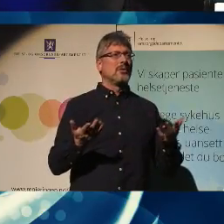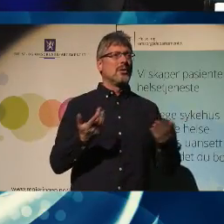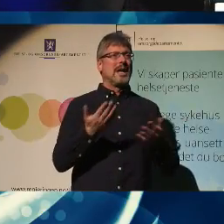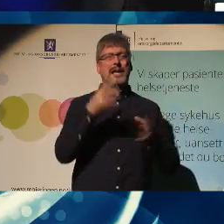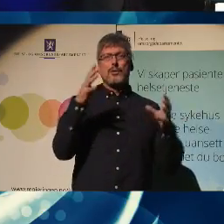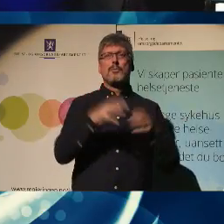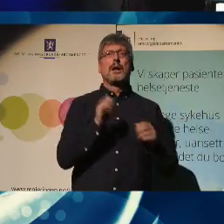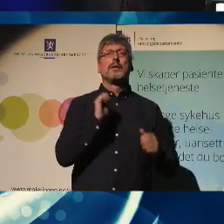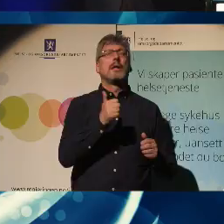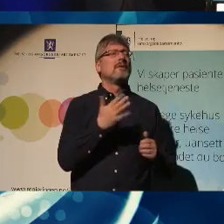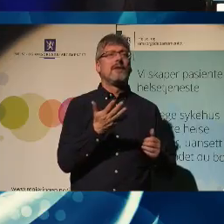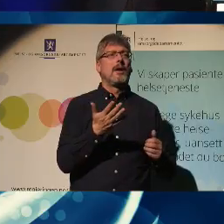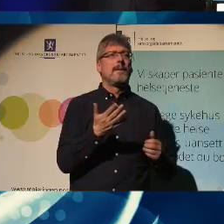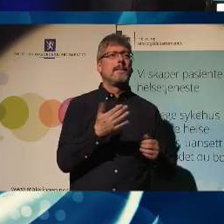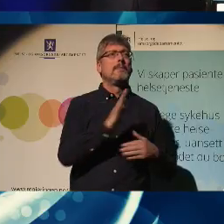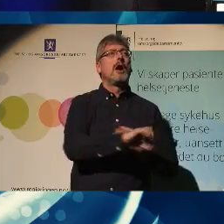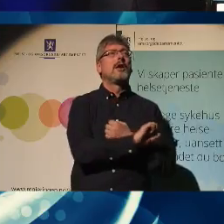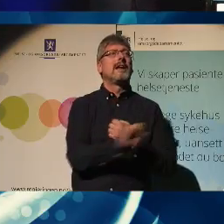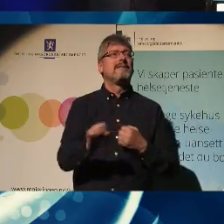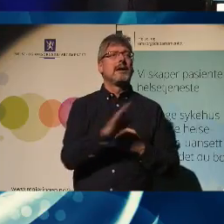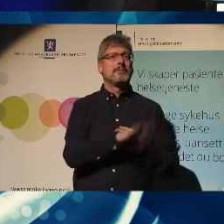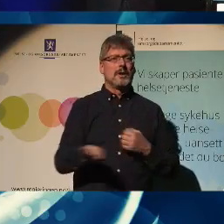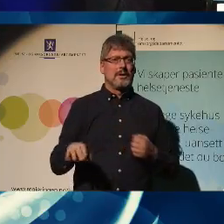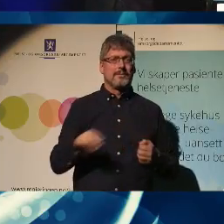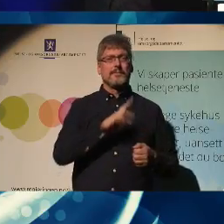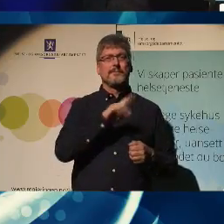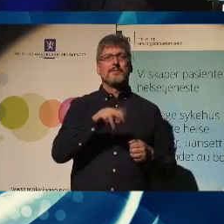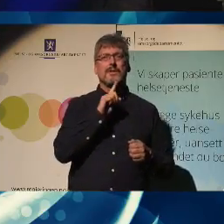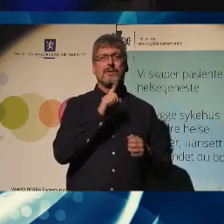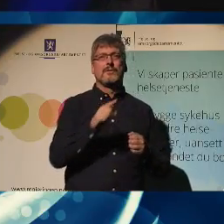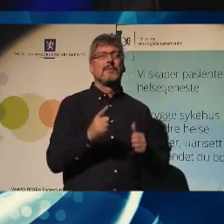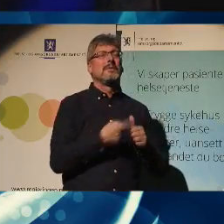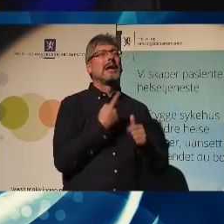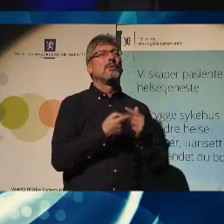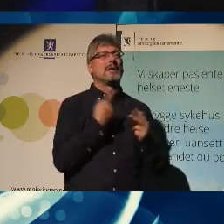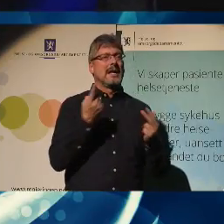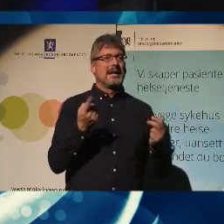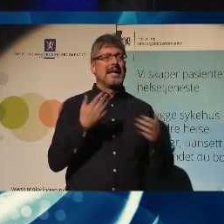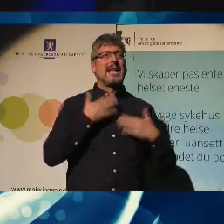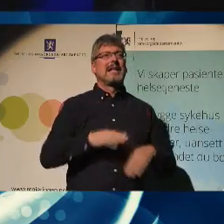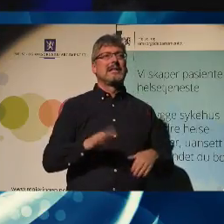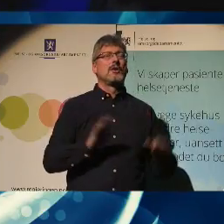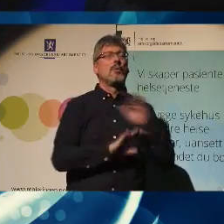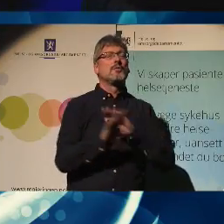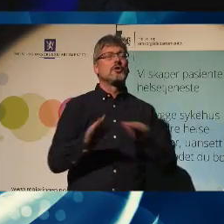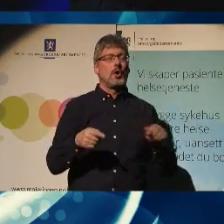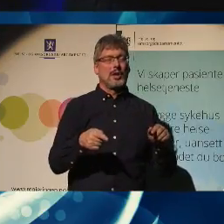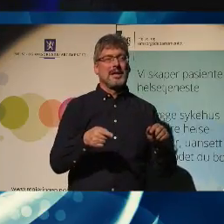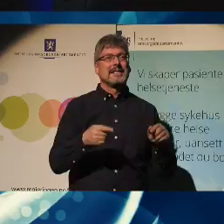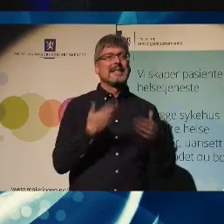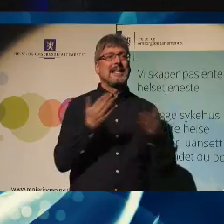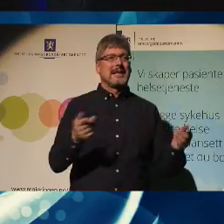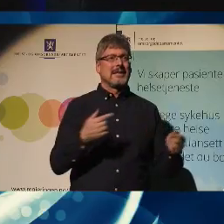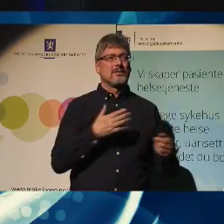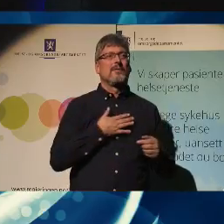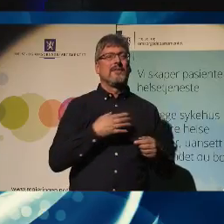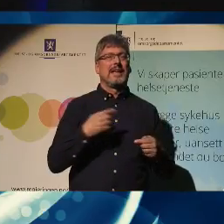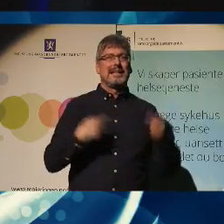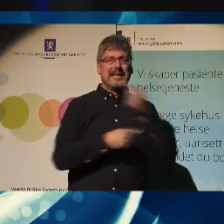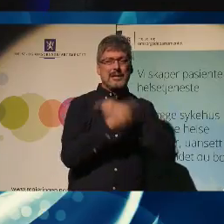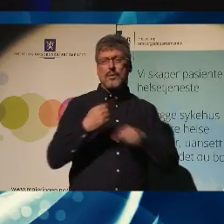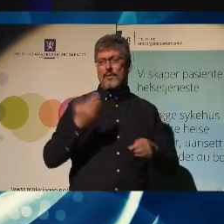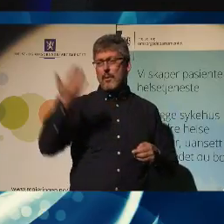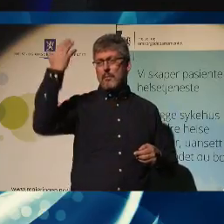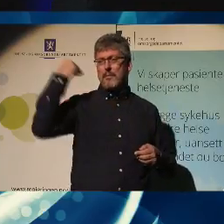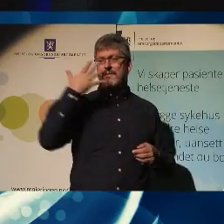barnevernsbarna. I Nasjonalt råd for prioritering i helse- og omsorgstjenesten, som jeg har en glede å lede, så diskuterte vi dette for litt over et år